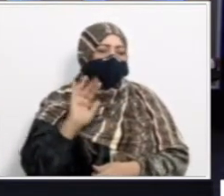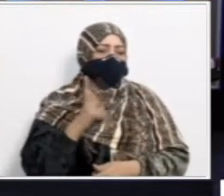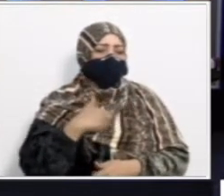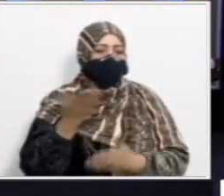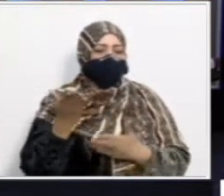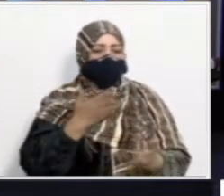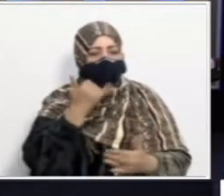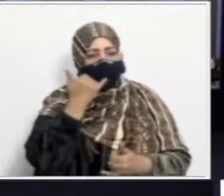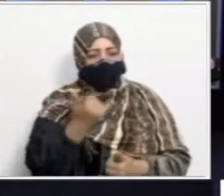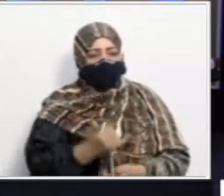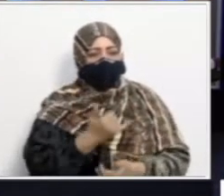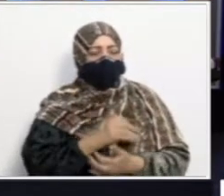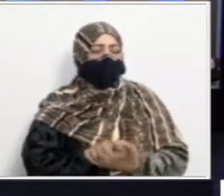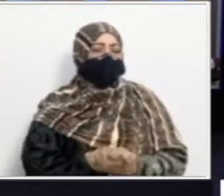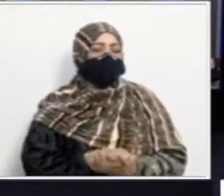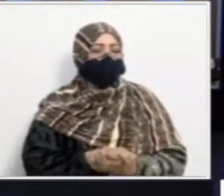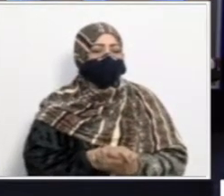الأخ علي من الجبل الأخضر.